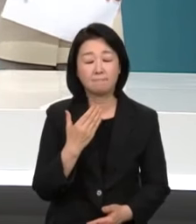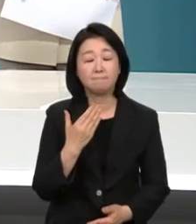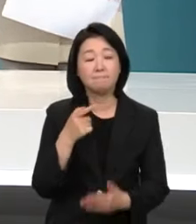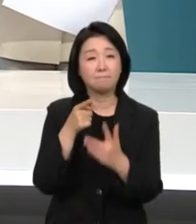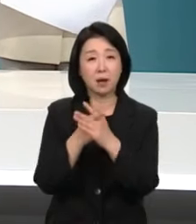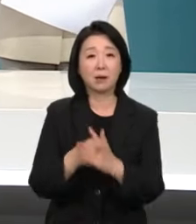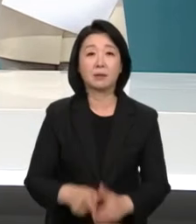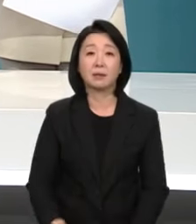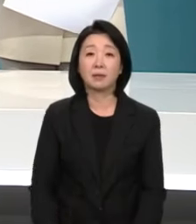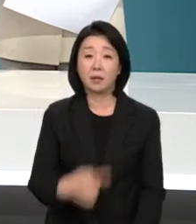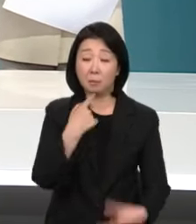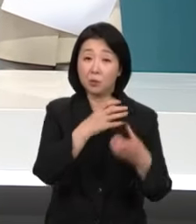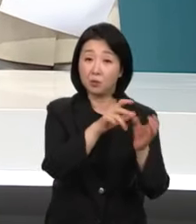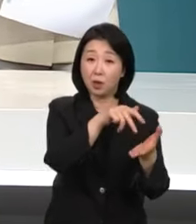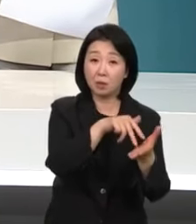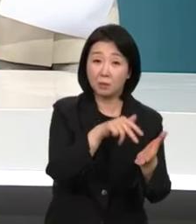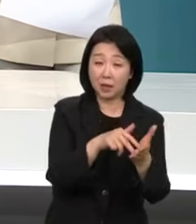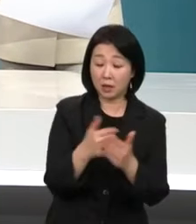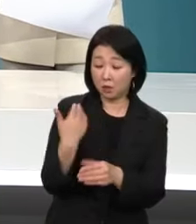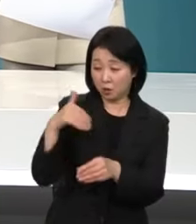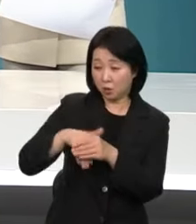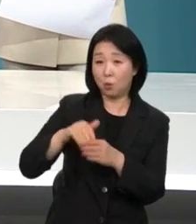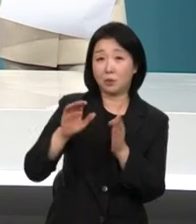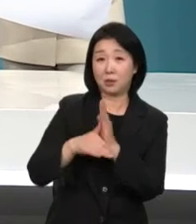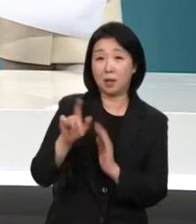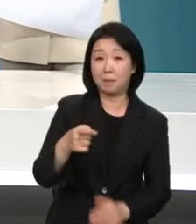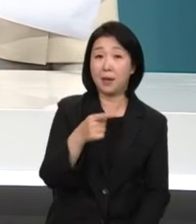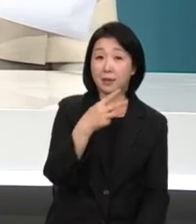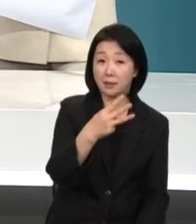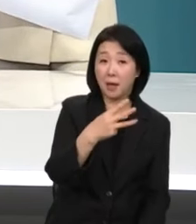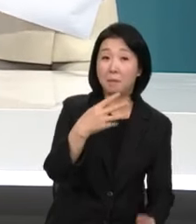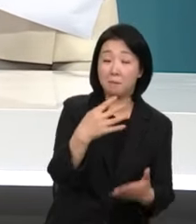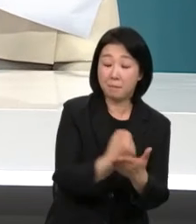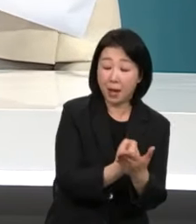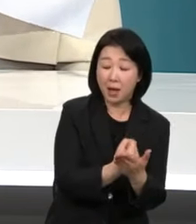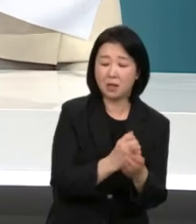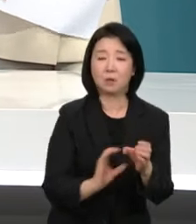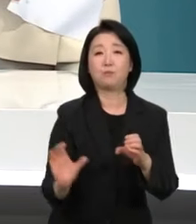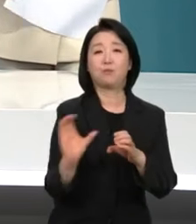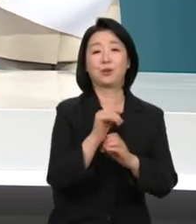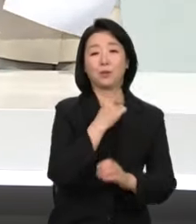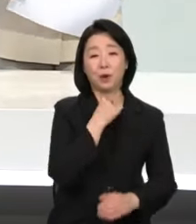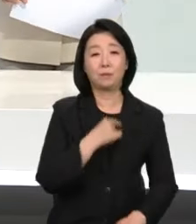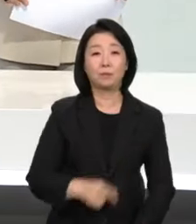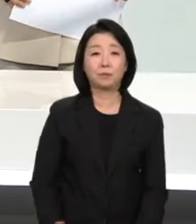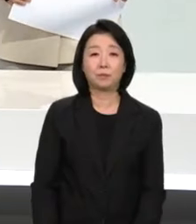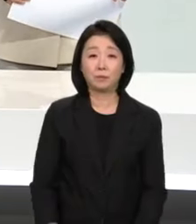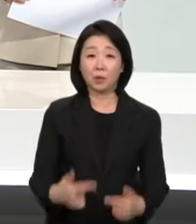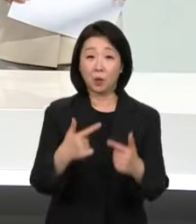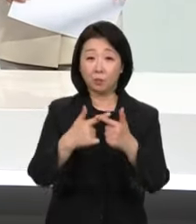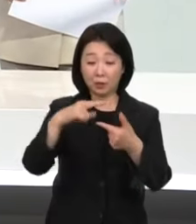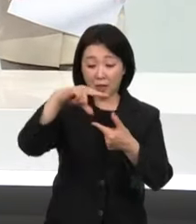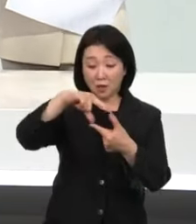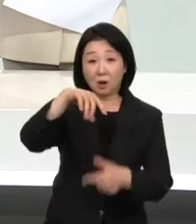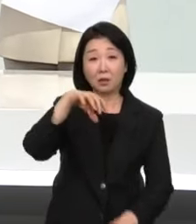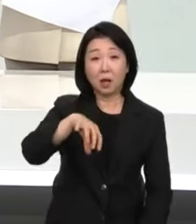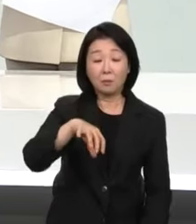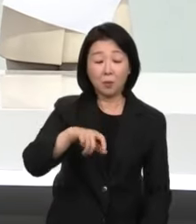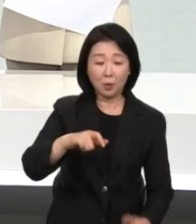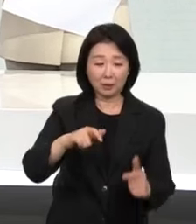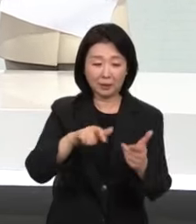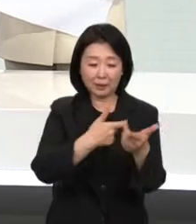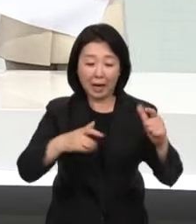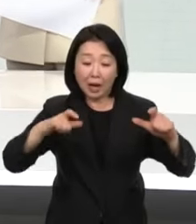전망을 했고요. 민주당은 지난 총선 103석에서 플러스 알파를 기대했습니다. 부산 경남에서는 낙동강